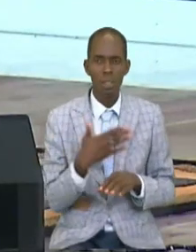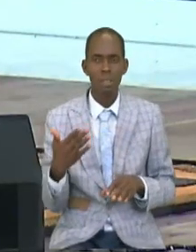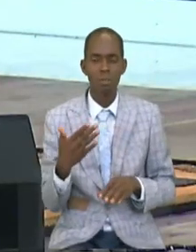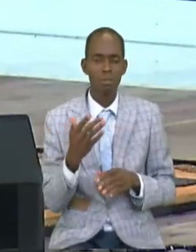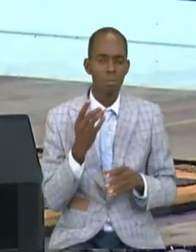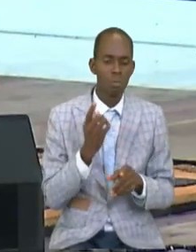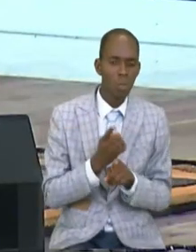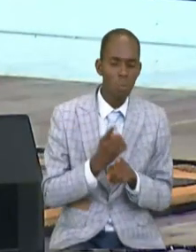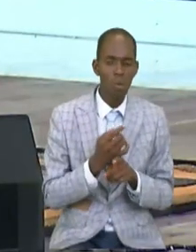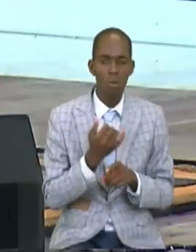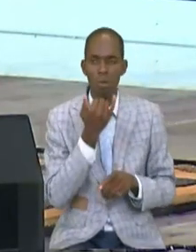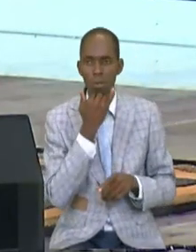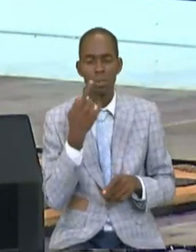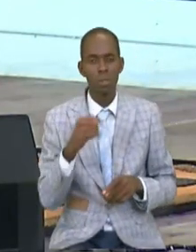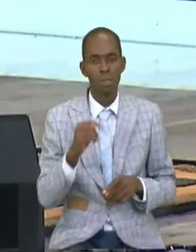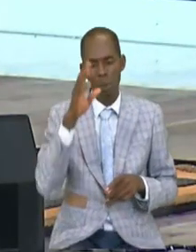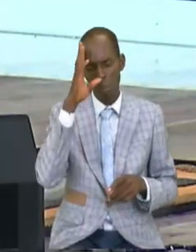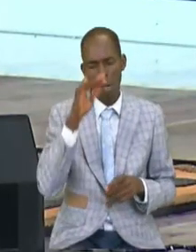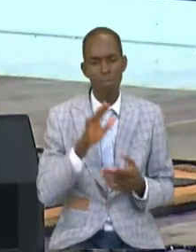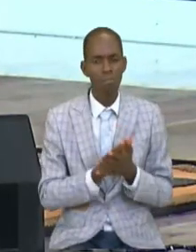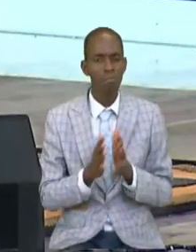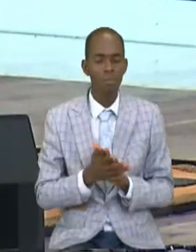chose. L'homme là comme